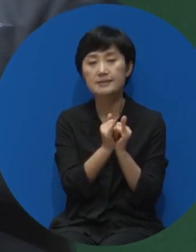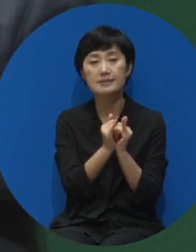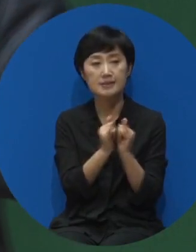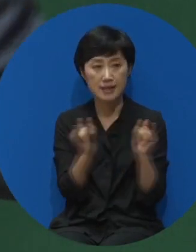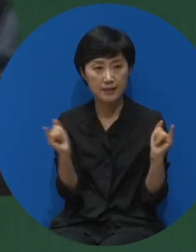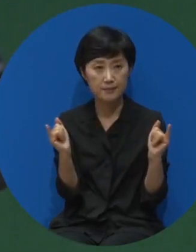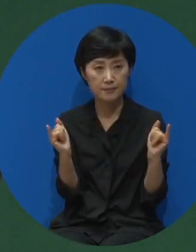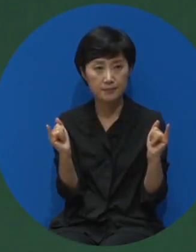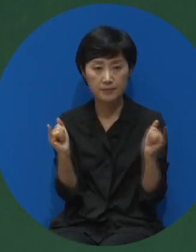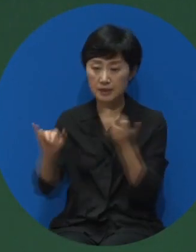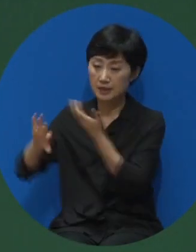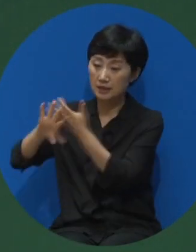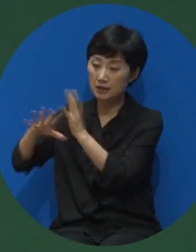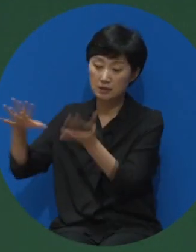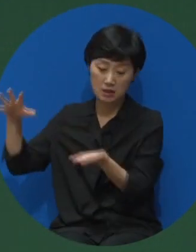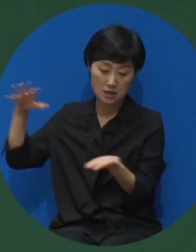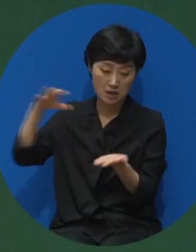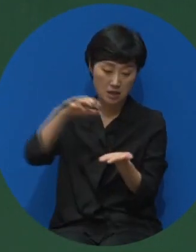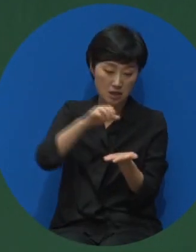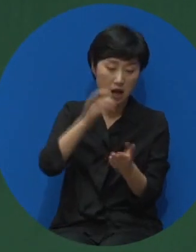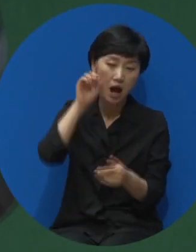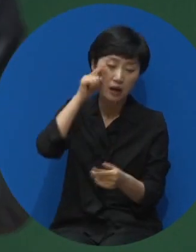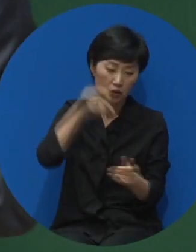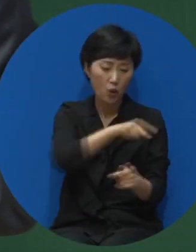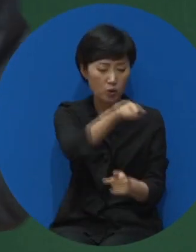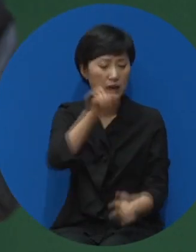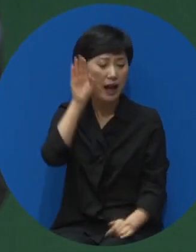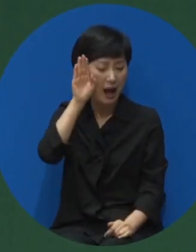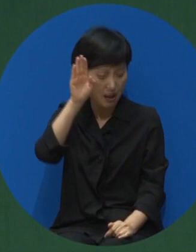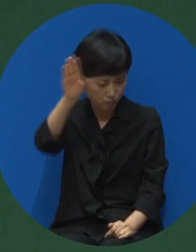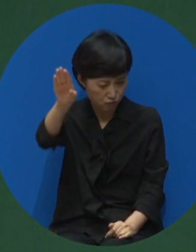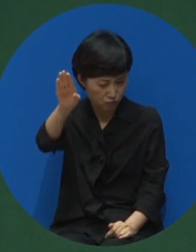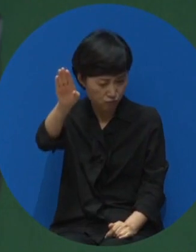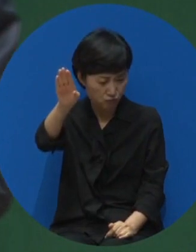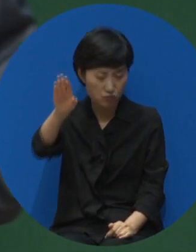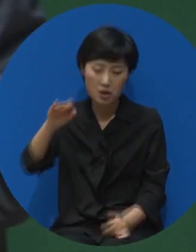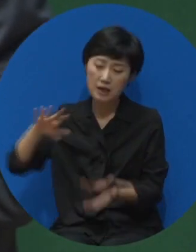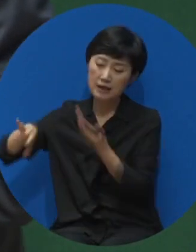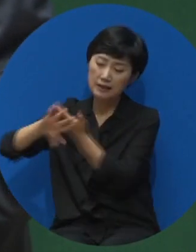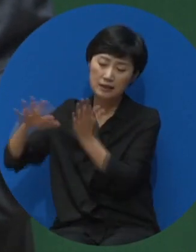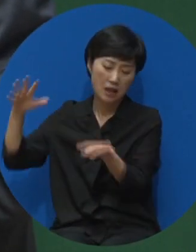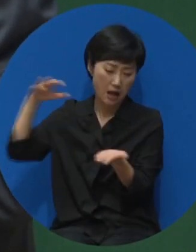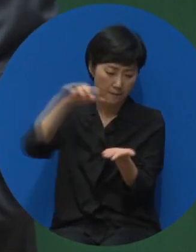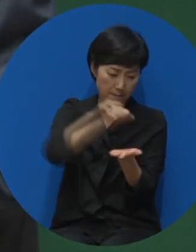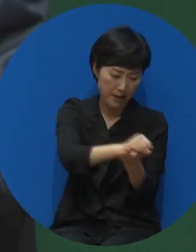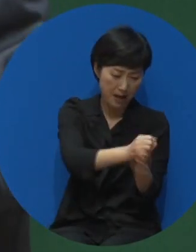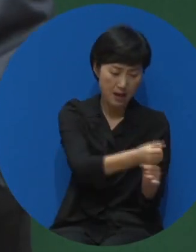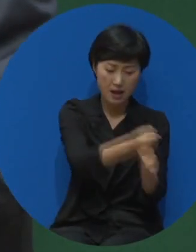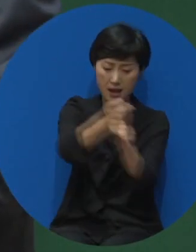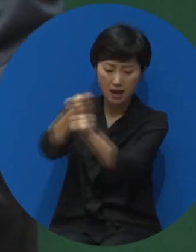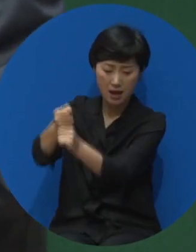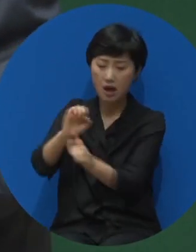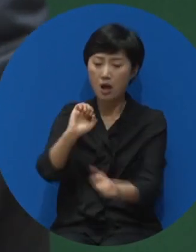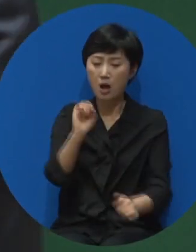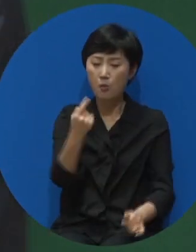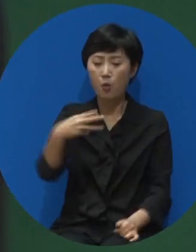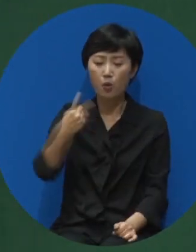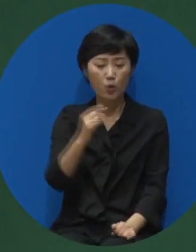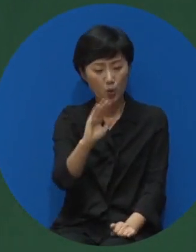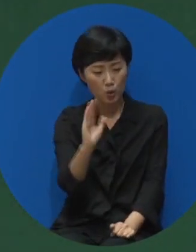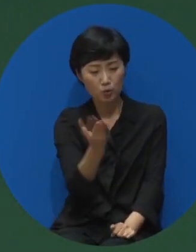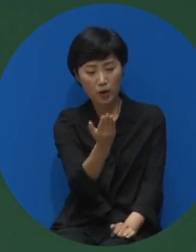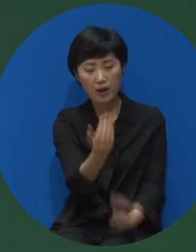포로되가는 예언입니다. 오늘의 예언은 이스라엘의 민족이 포로となる その予言であります. 여러분들이 알아야 될